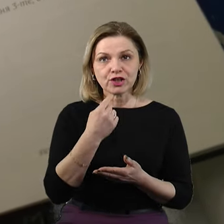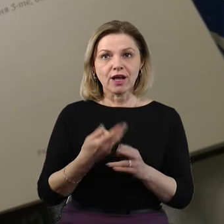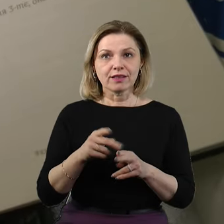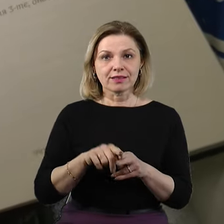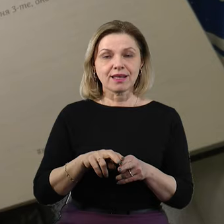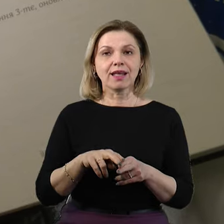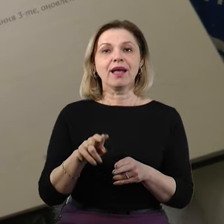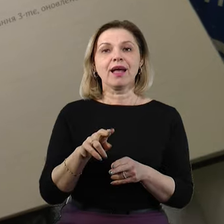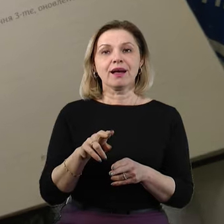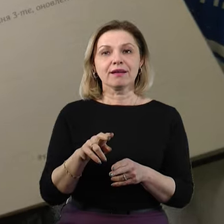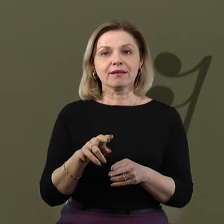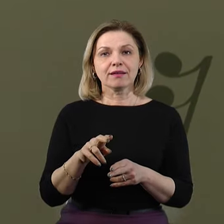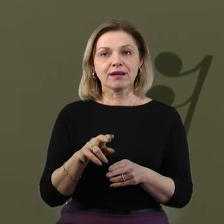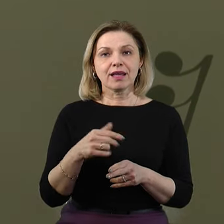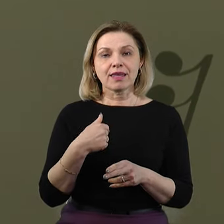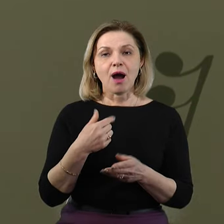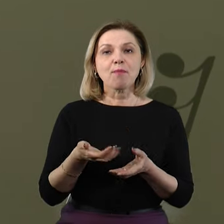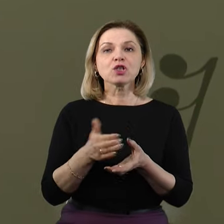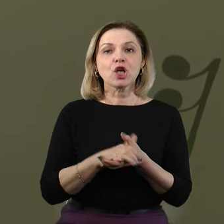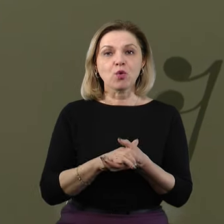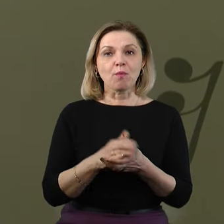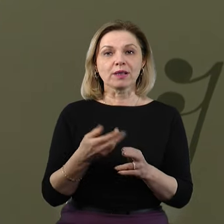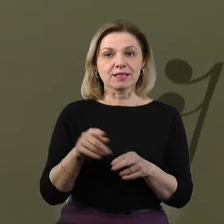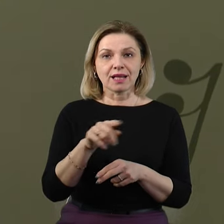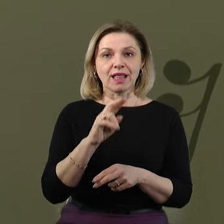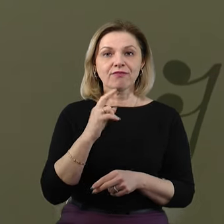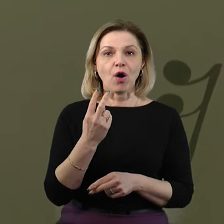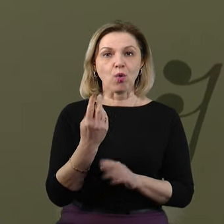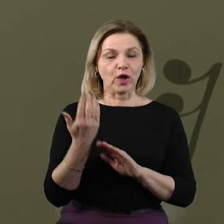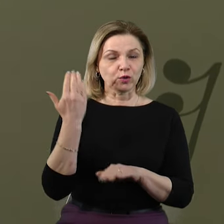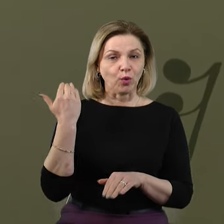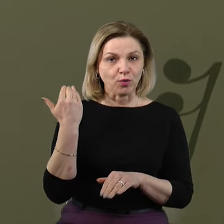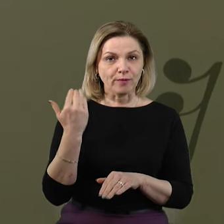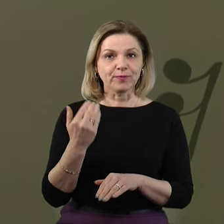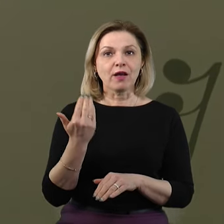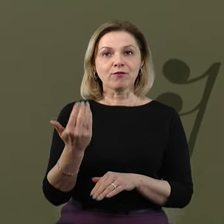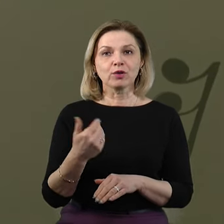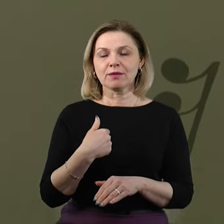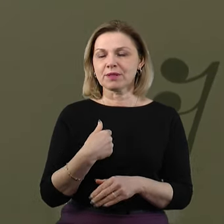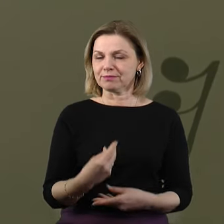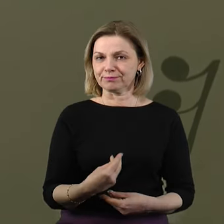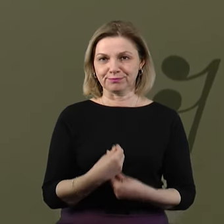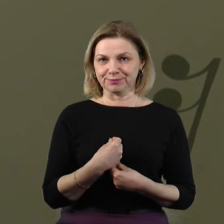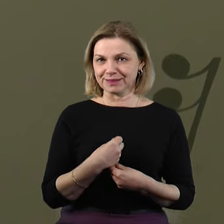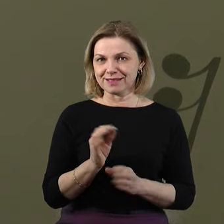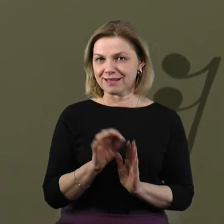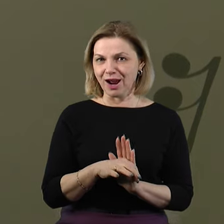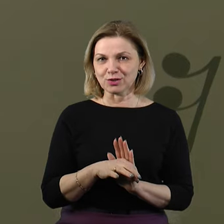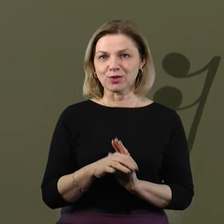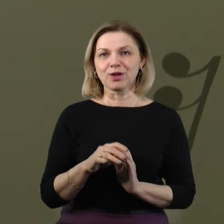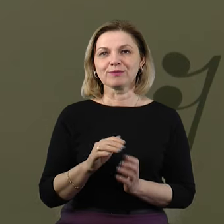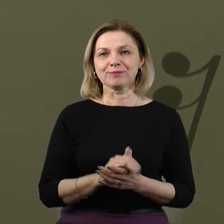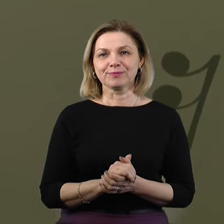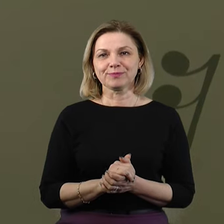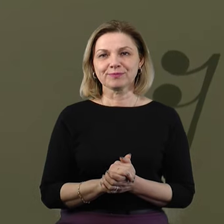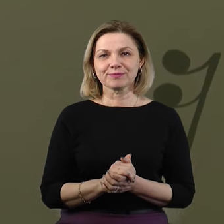всіх коштів з курганим агрегатом я познайомилася вже два роки тому а вони зразу запали в душу Тому що Тому що це